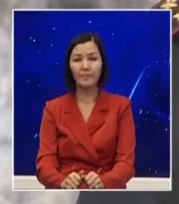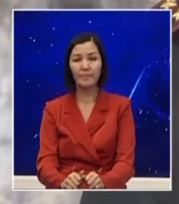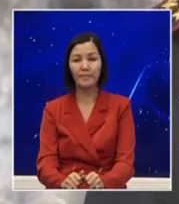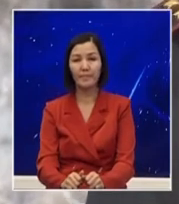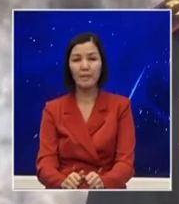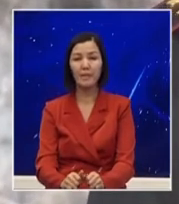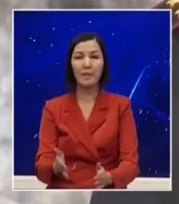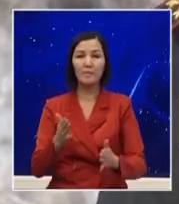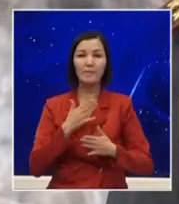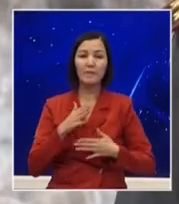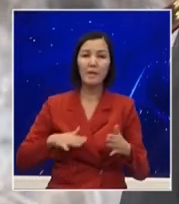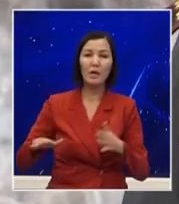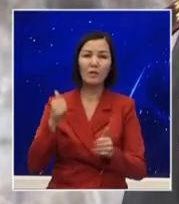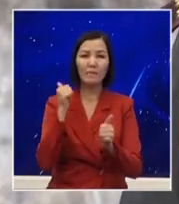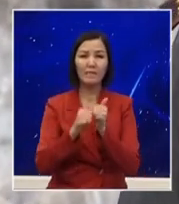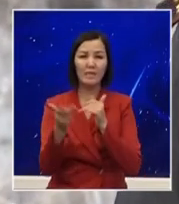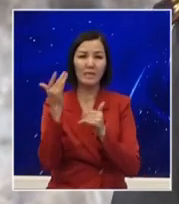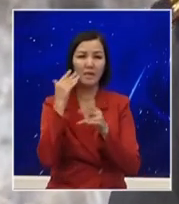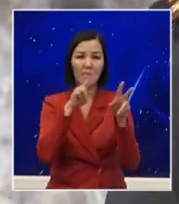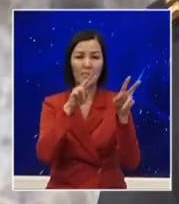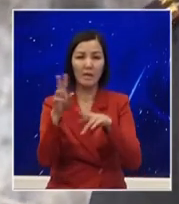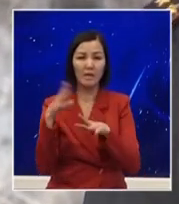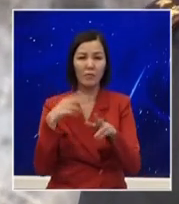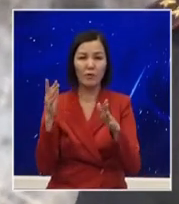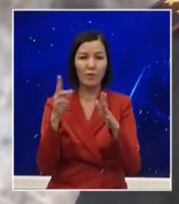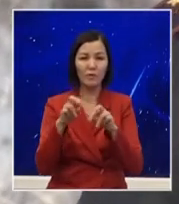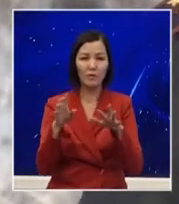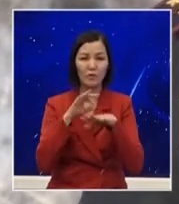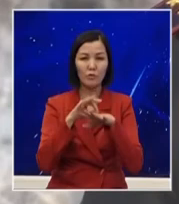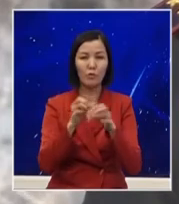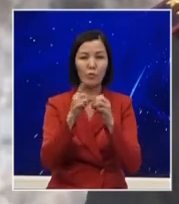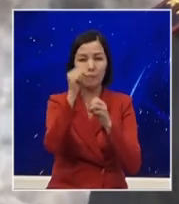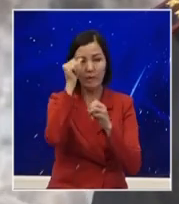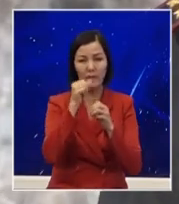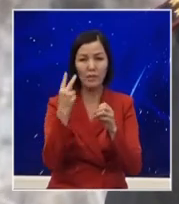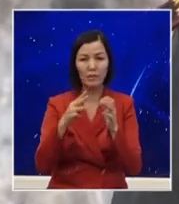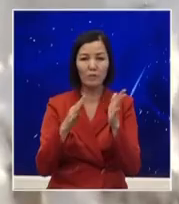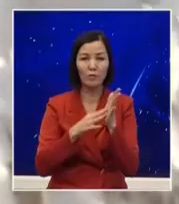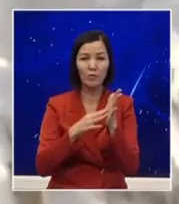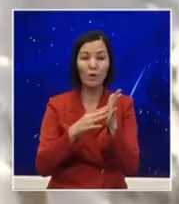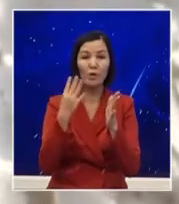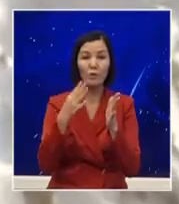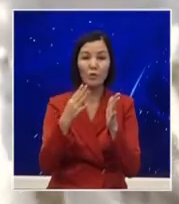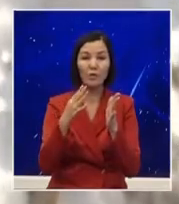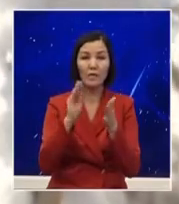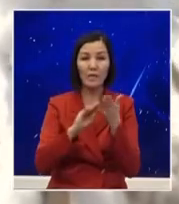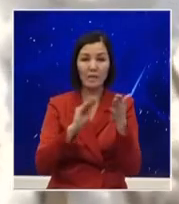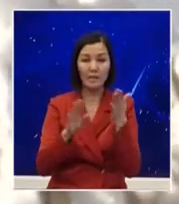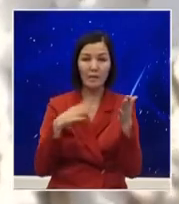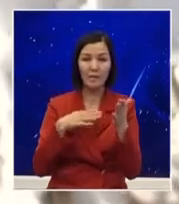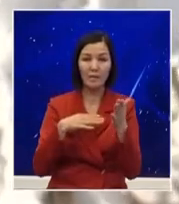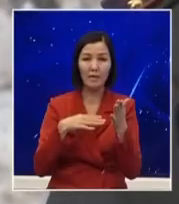контролируется. Біздің аудан әр уақытта бақылауда, үнемі рейд жасап тұрамыз. Осы 11 ай ішінде 24 рет әкімшілік хаттама толтырылды.